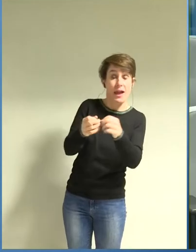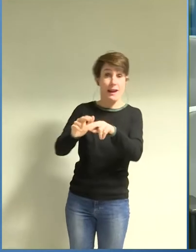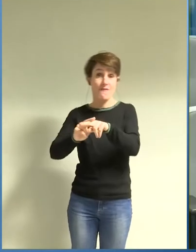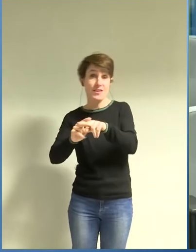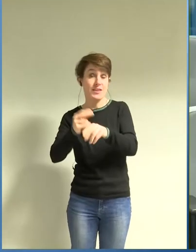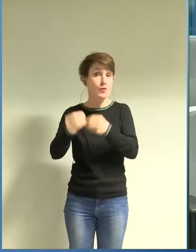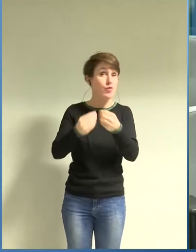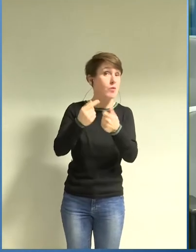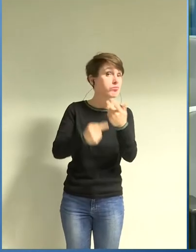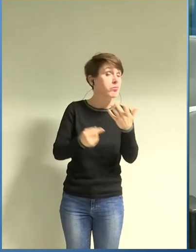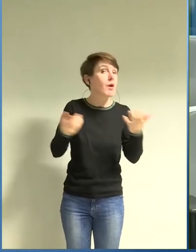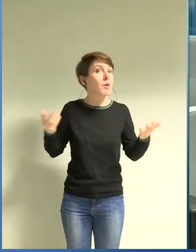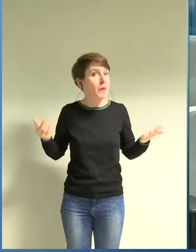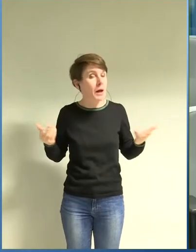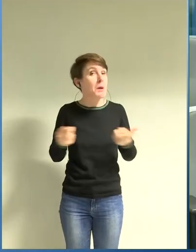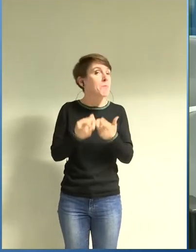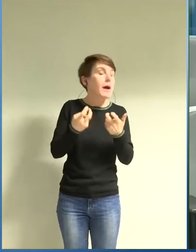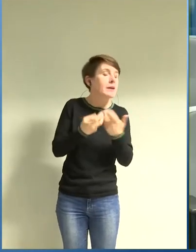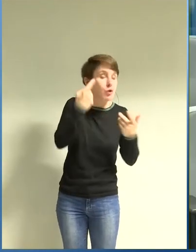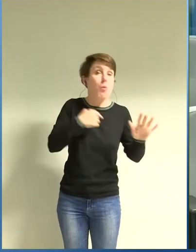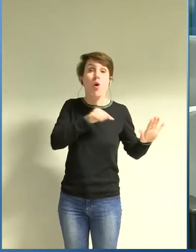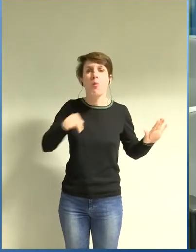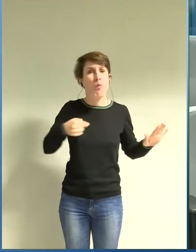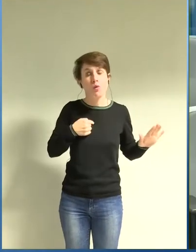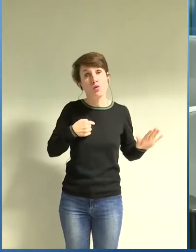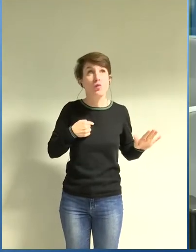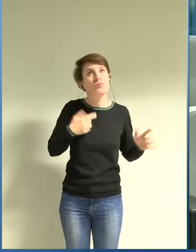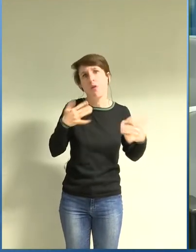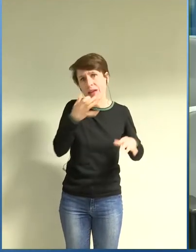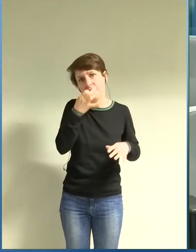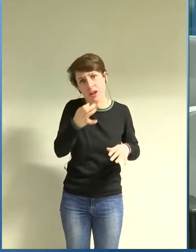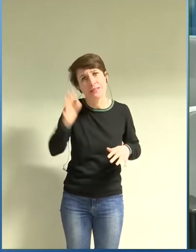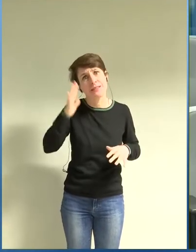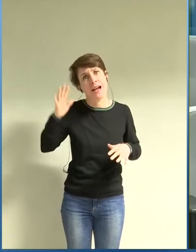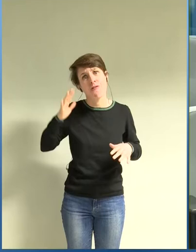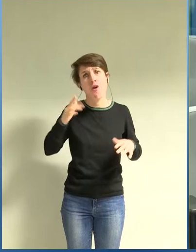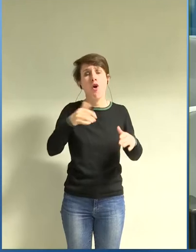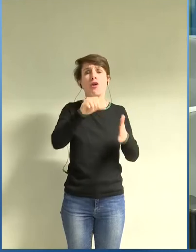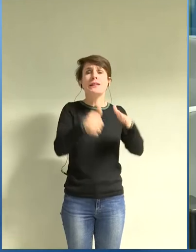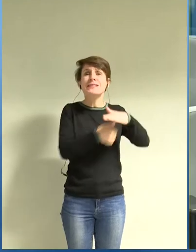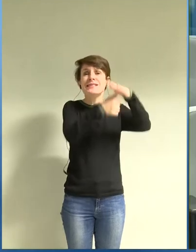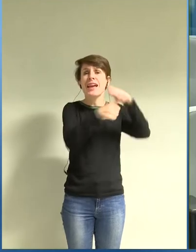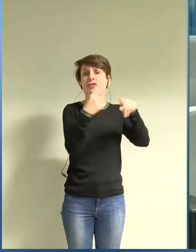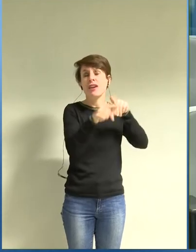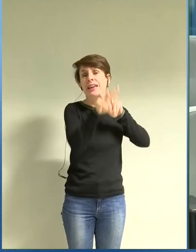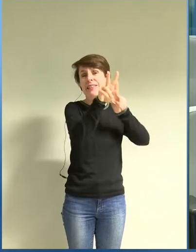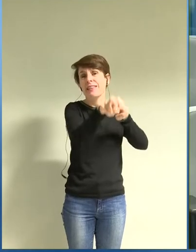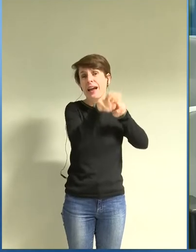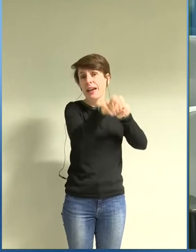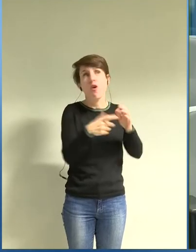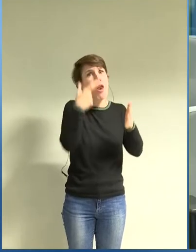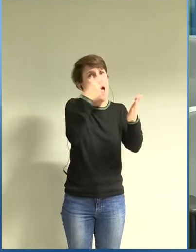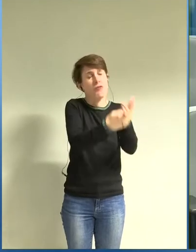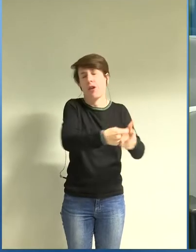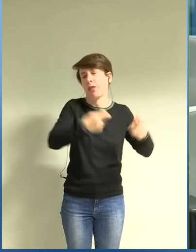de nous aurions nous par exemple au lieu d'acquérir à grands frais le siège du crédit agricole pour y loger des services et le